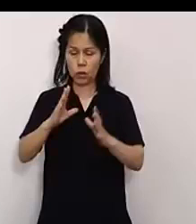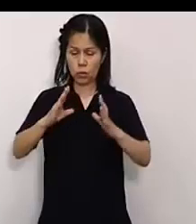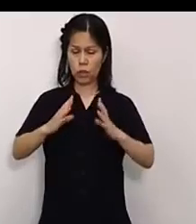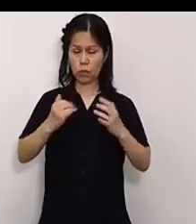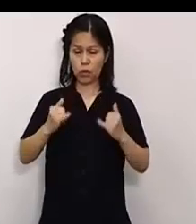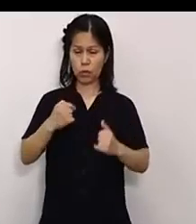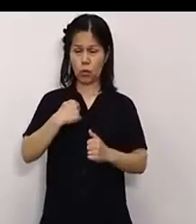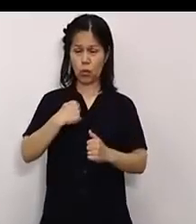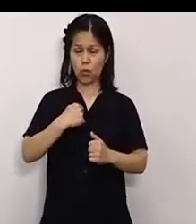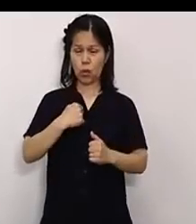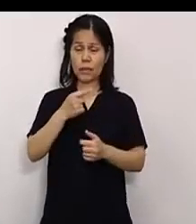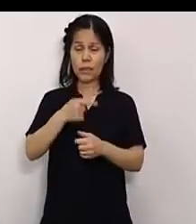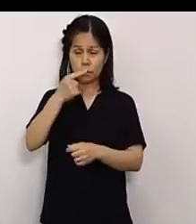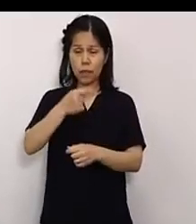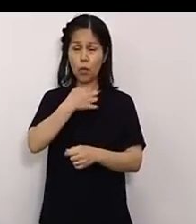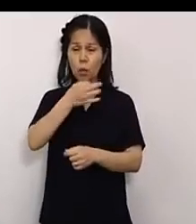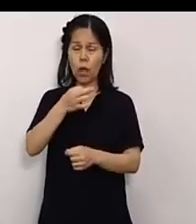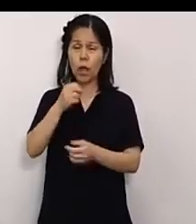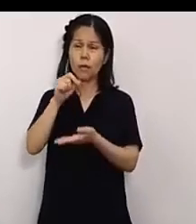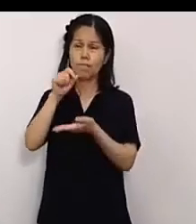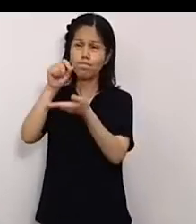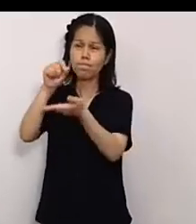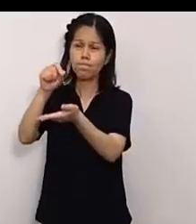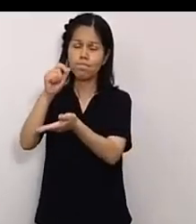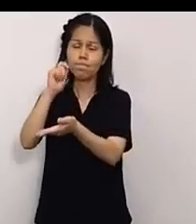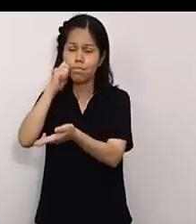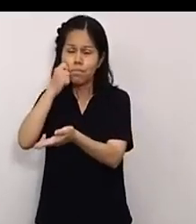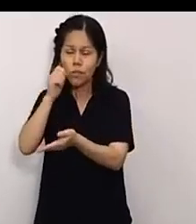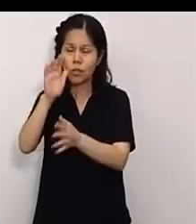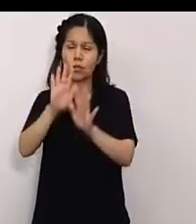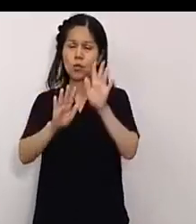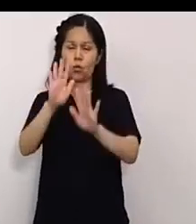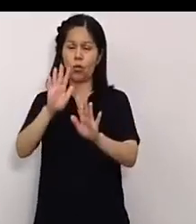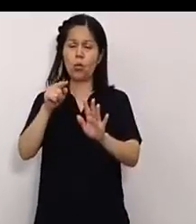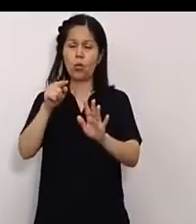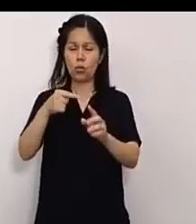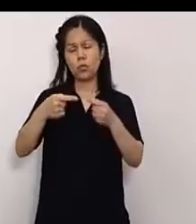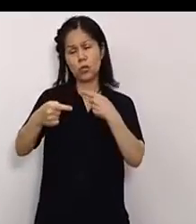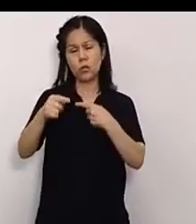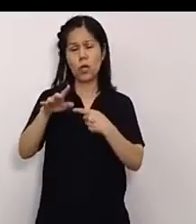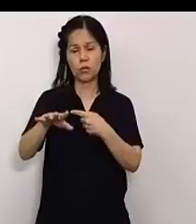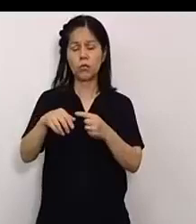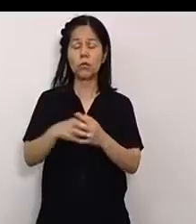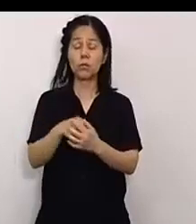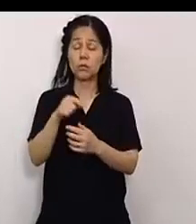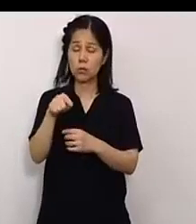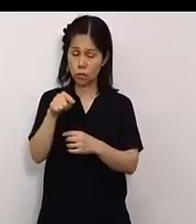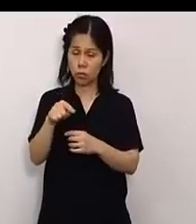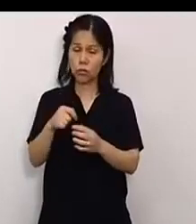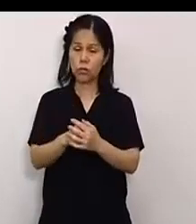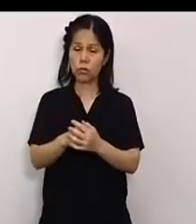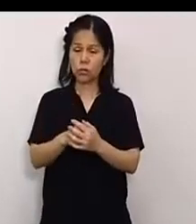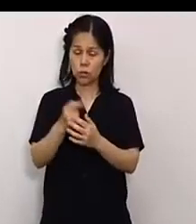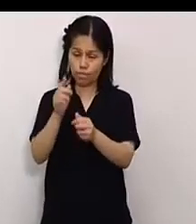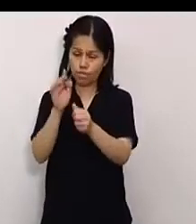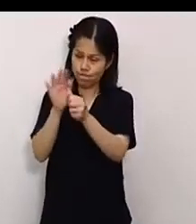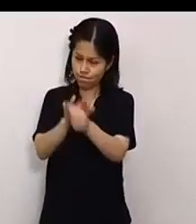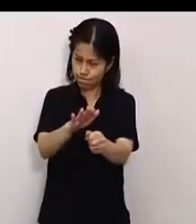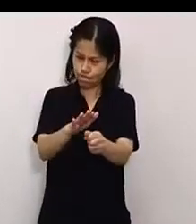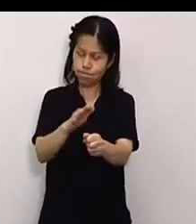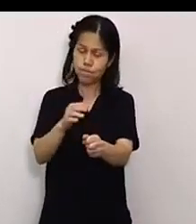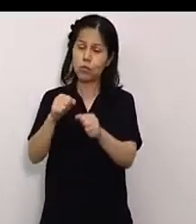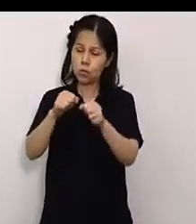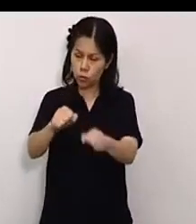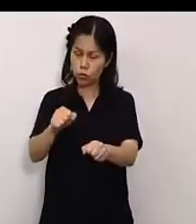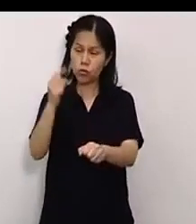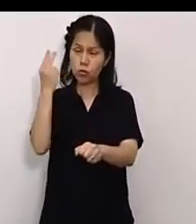声を上げづらい、一番声の届きづらいところにいるっていう矛盾がありますのでね、やっぱりそこに手を差し伸べるような都政であってほしいと